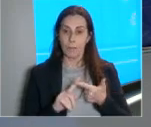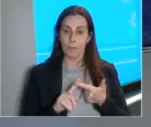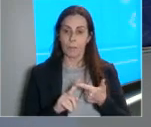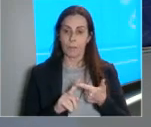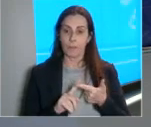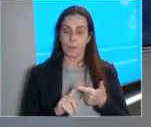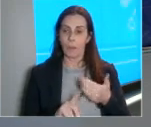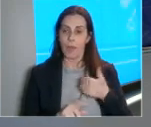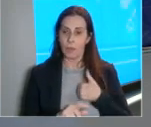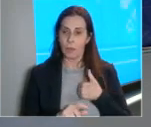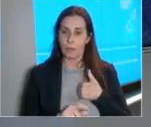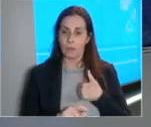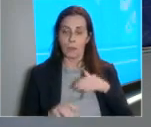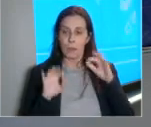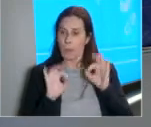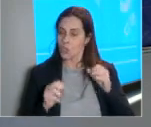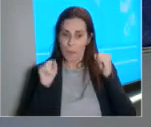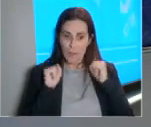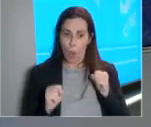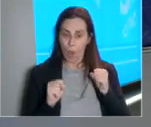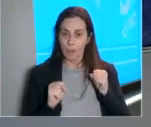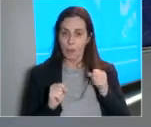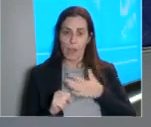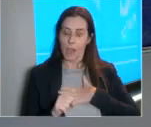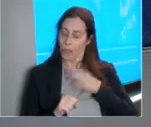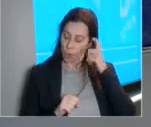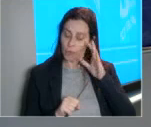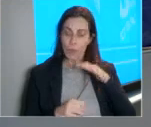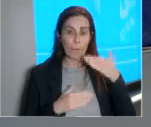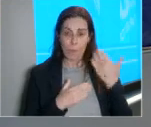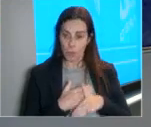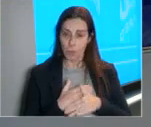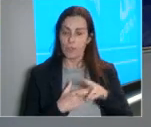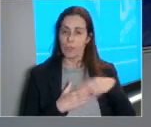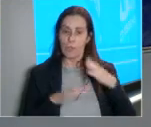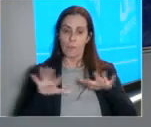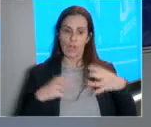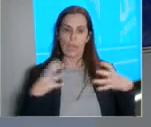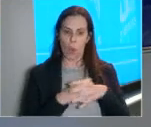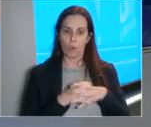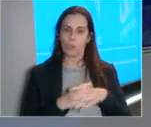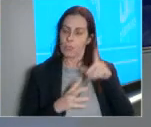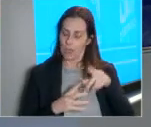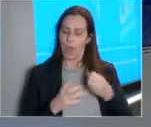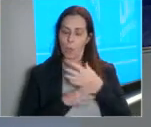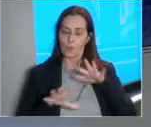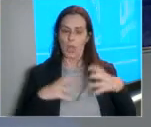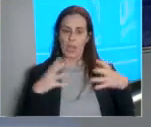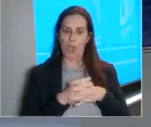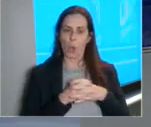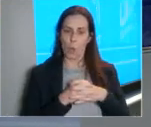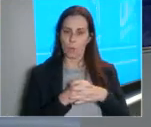שתיים, אני ממש משוכנע, אני מעריך שבסופו של דבר תהיה ממשלת אחדות, צריכה להיות ממשלת